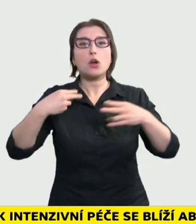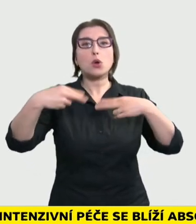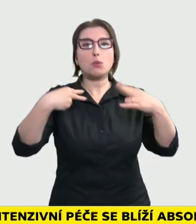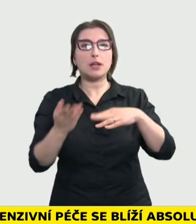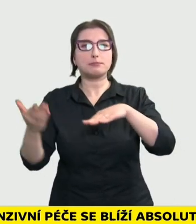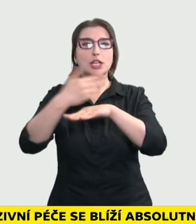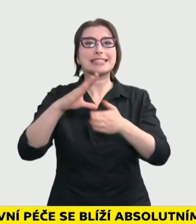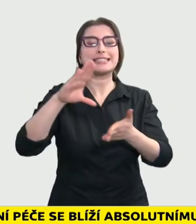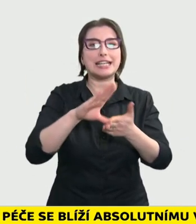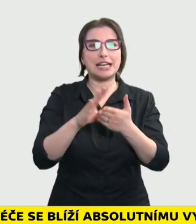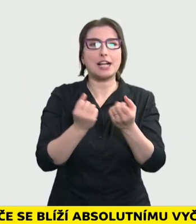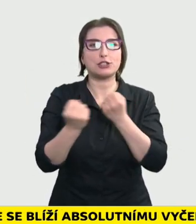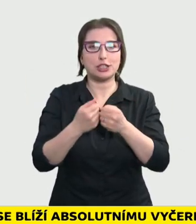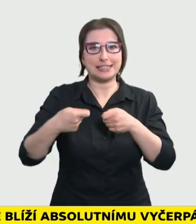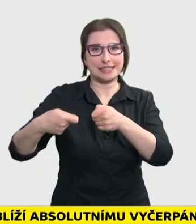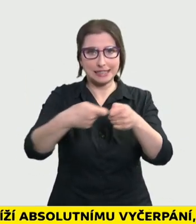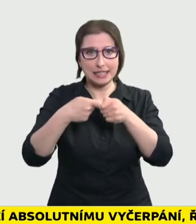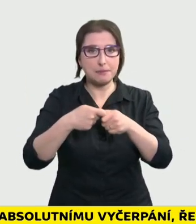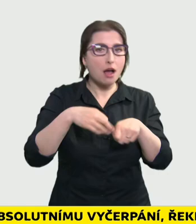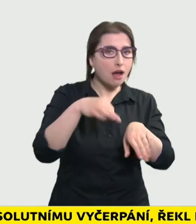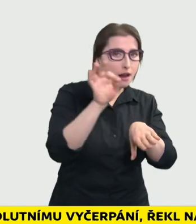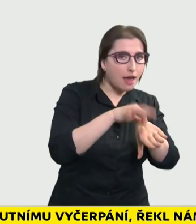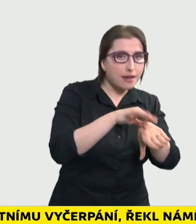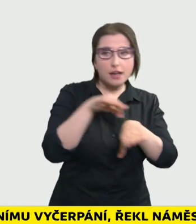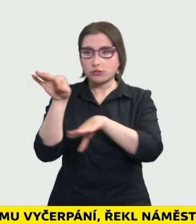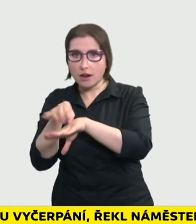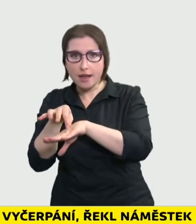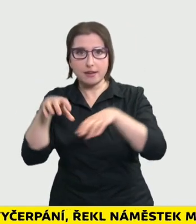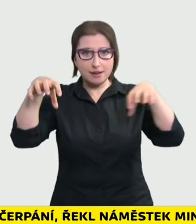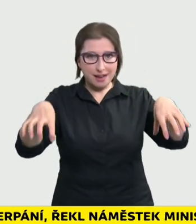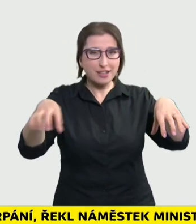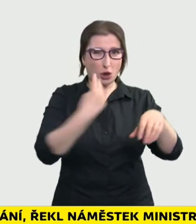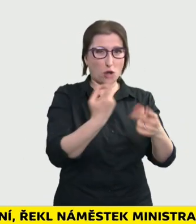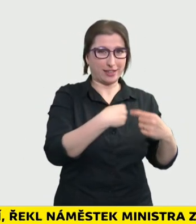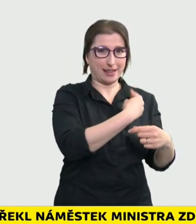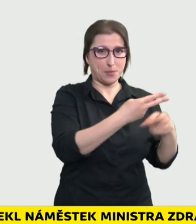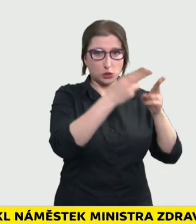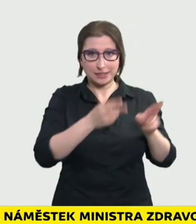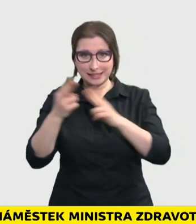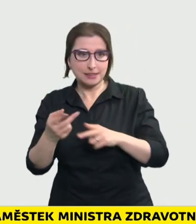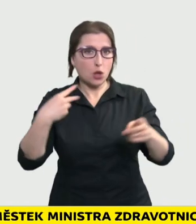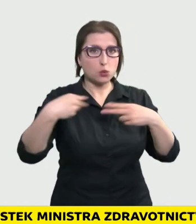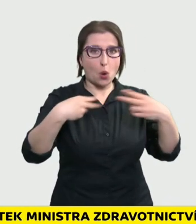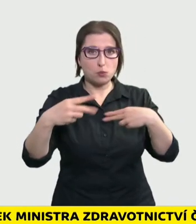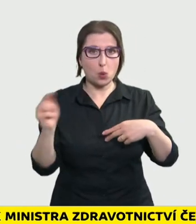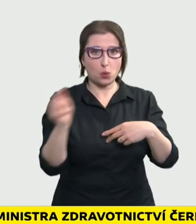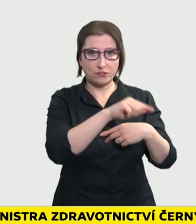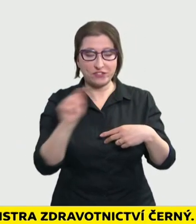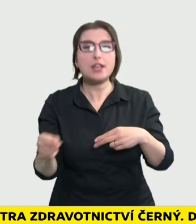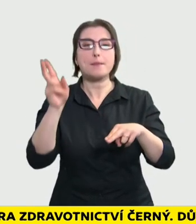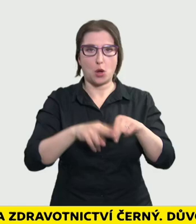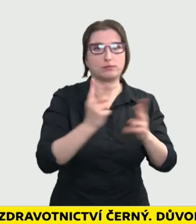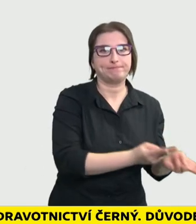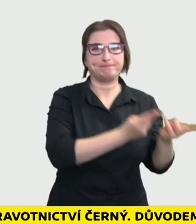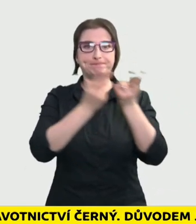dojde k medicínské i k organizační shodě a zrealizuje se transport. Nejsou nijak